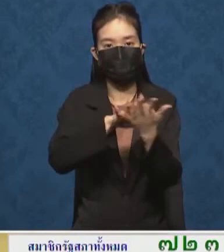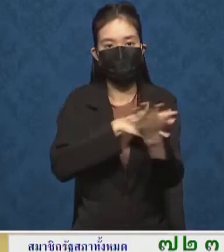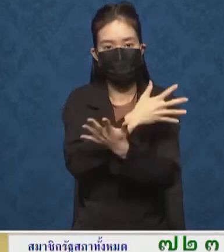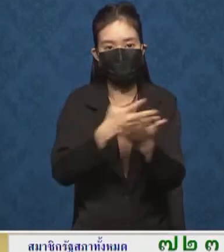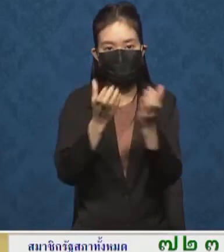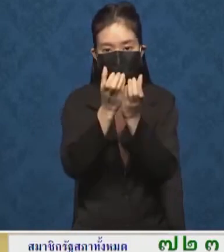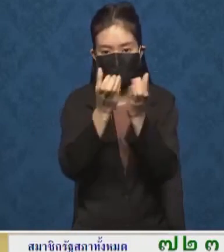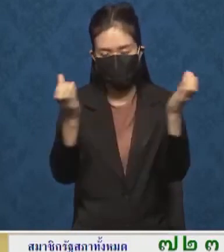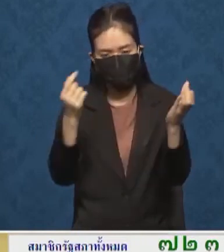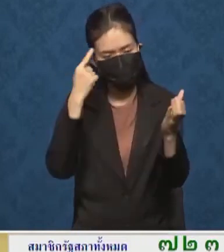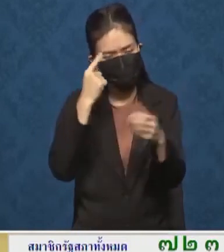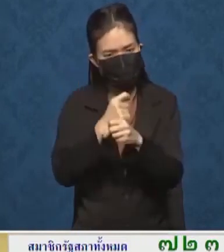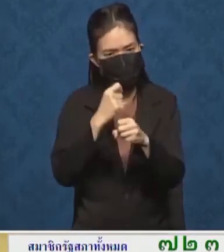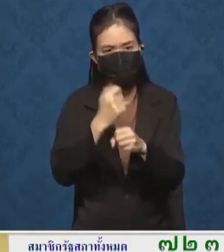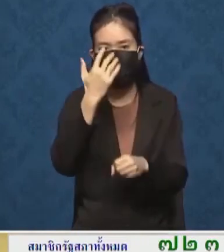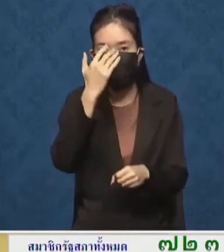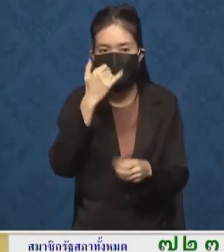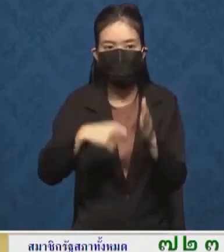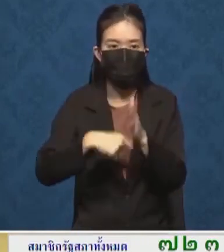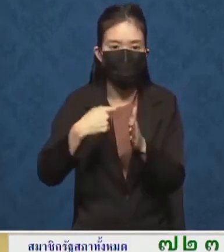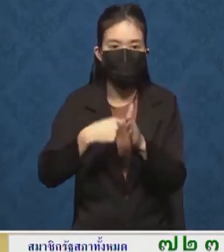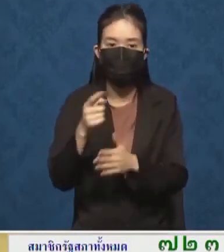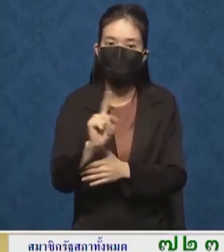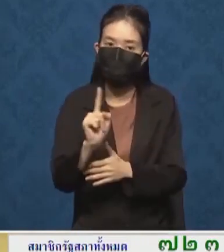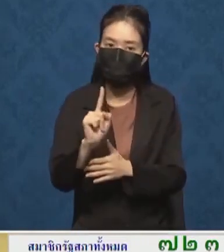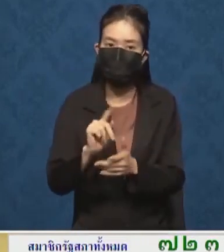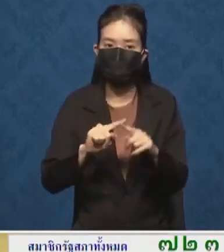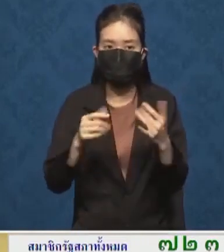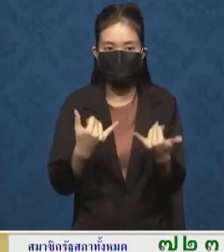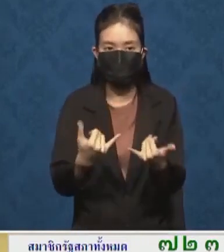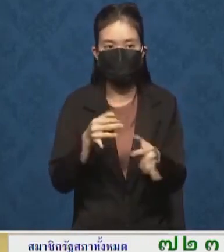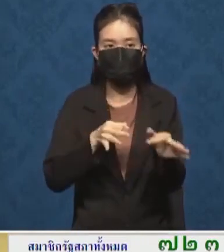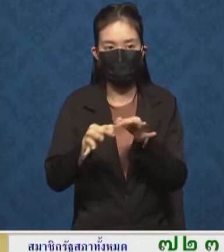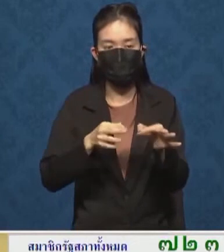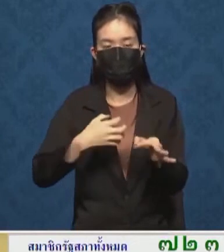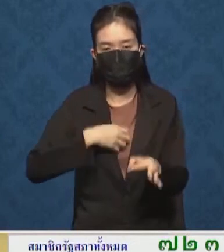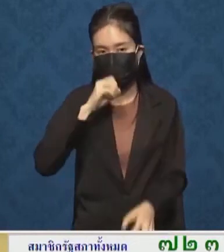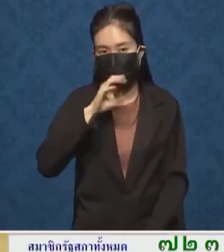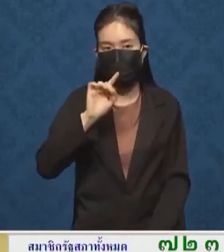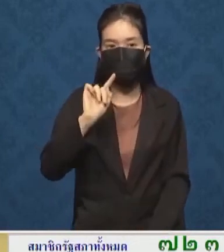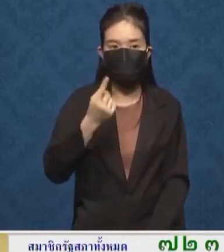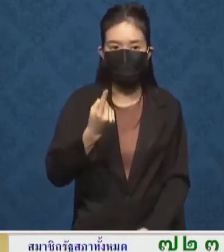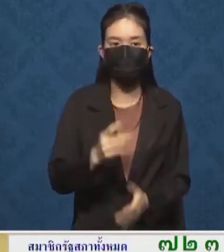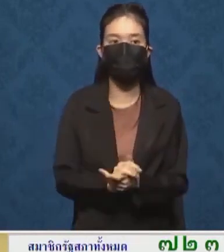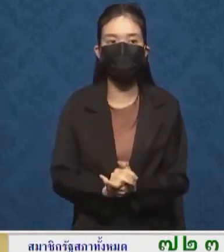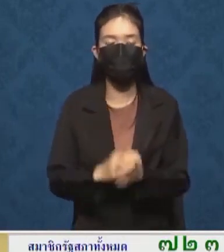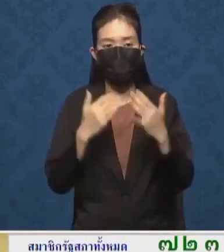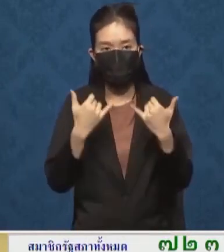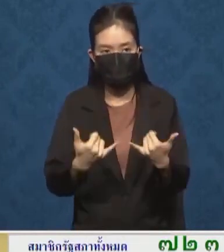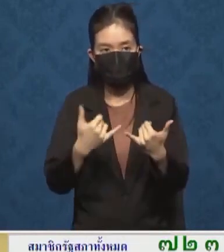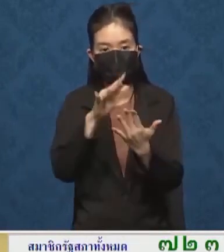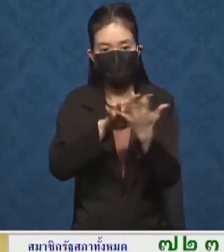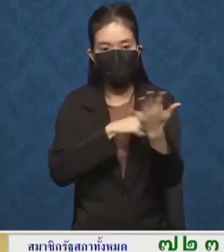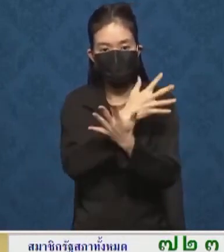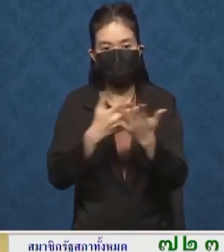ทำไมนะครับหลายท่านสมาชิกหลายท่านได้ชี้แจงไปในเรื่องนี้แล้วแต่ผมขอกล่าวย้ำอีกครั้งว่าสุดท้ายแล้วแผนยุทธศาสตร์ชาติที่ท่านเขียน